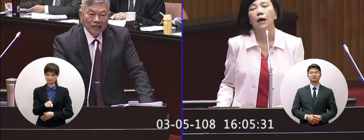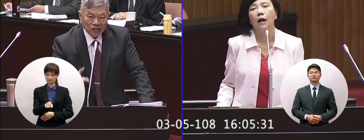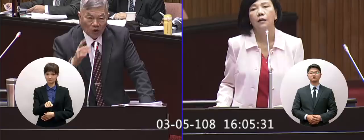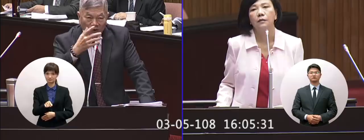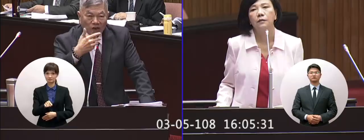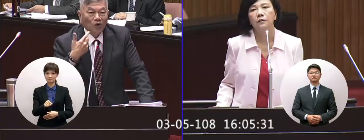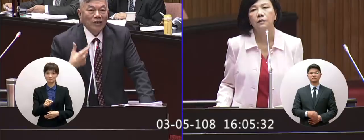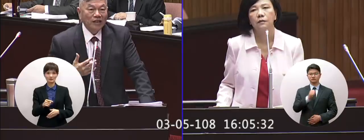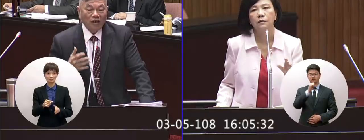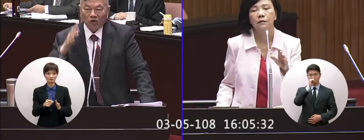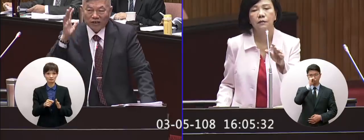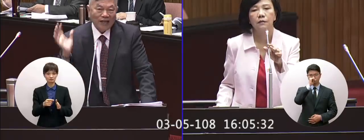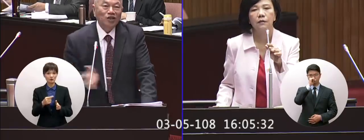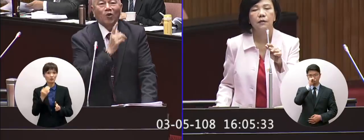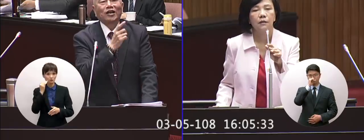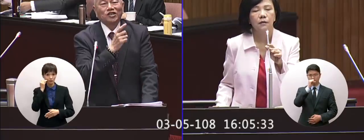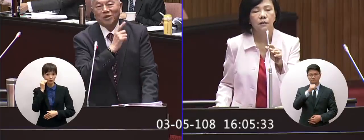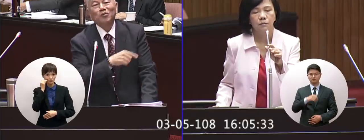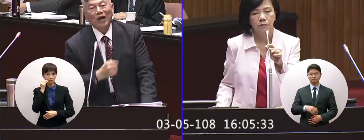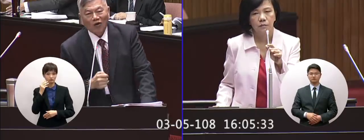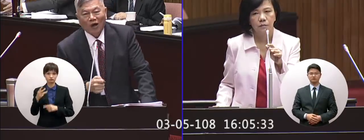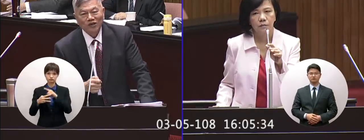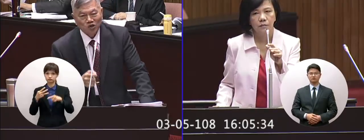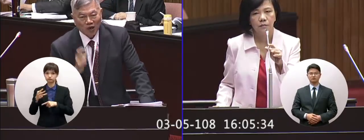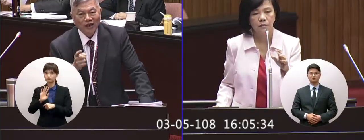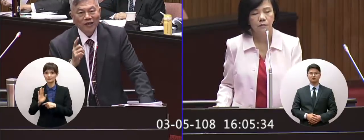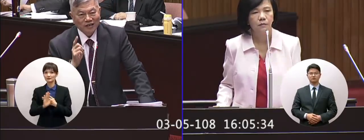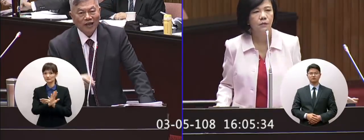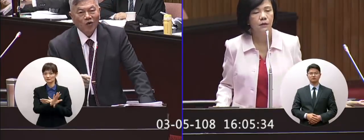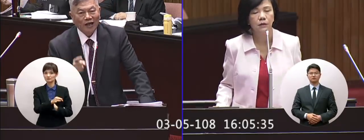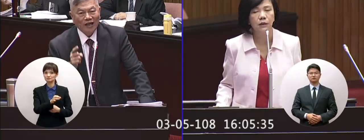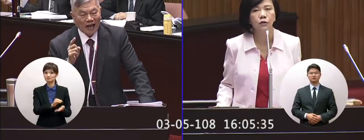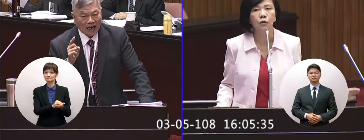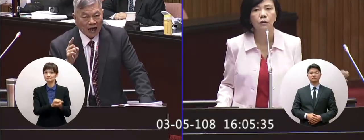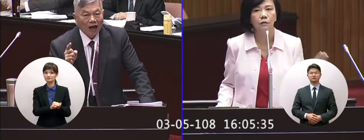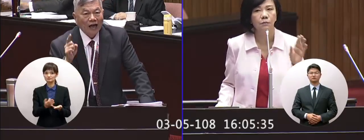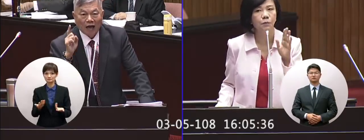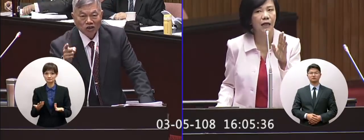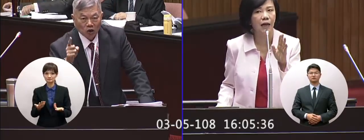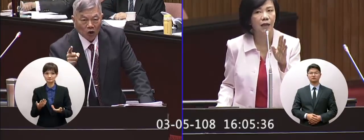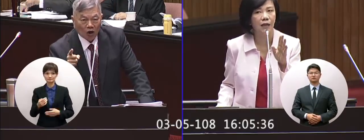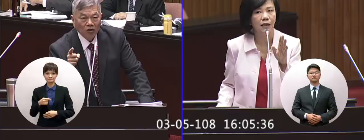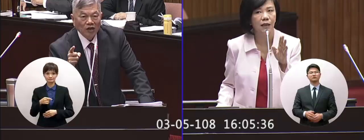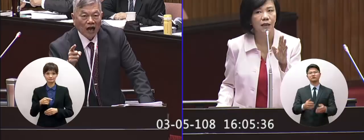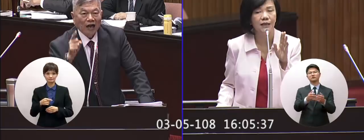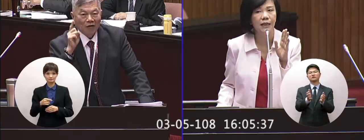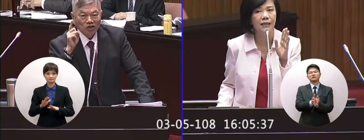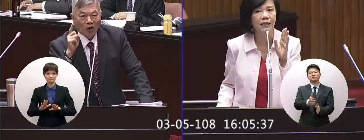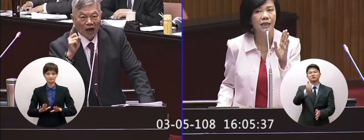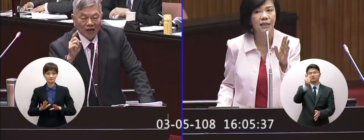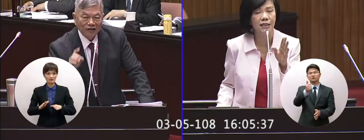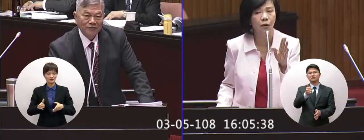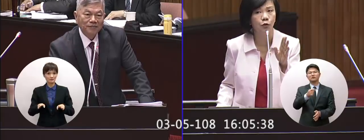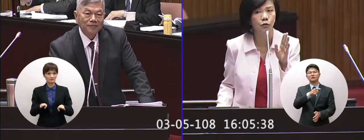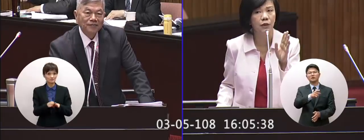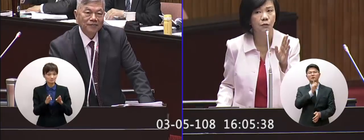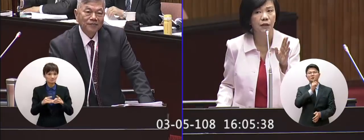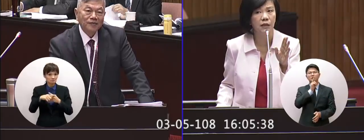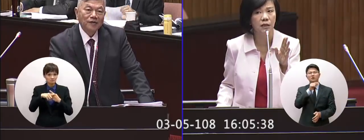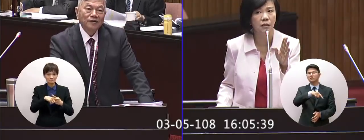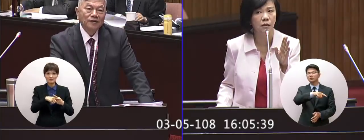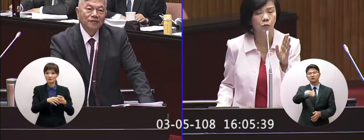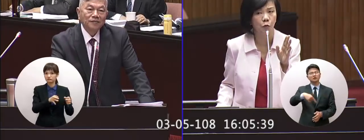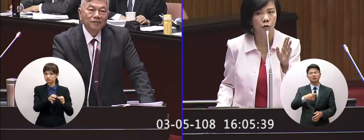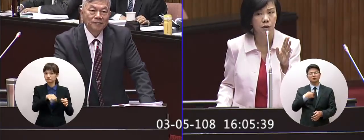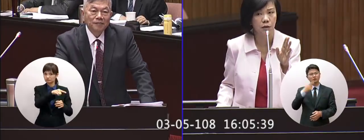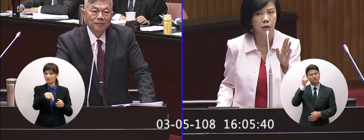增加用这以外个成本较悬，所以这关系来甲开发商讲。 啊，开发商啊，这一些我都认